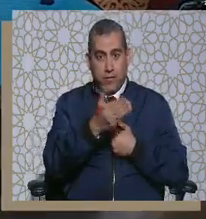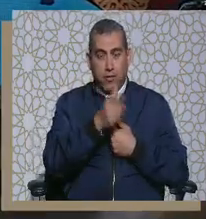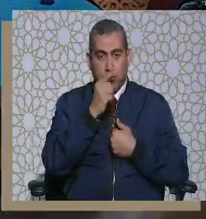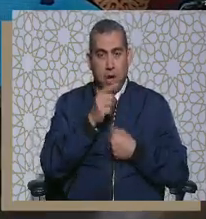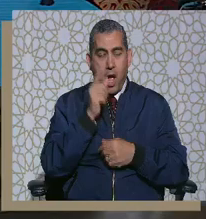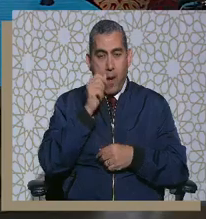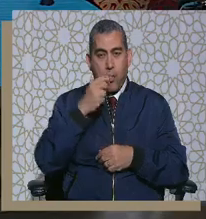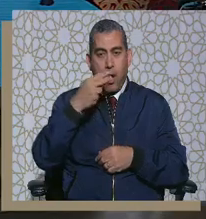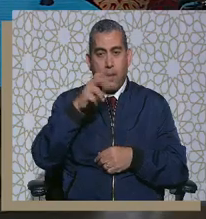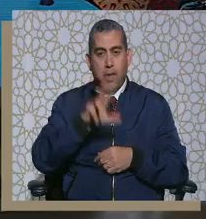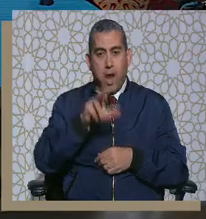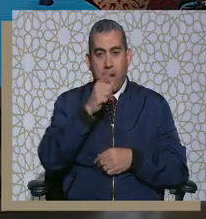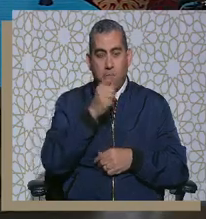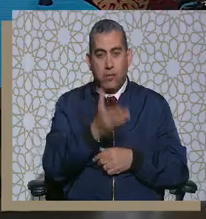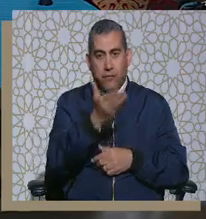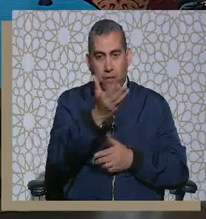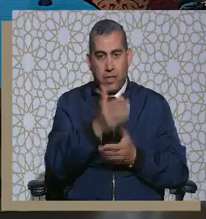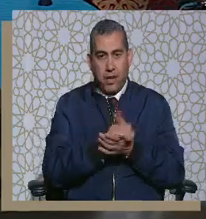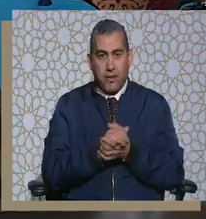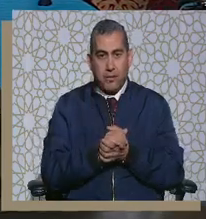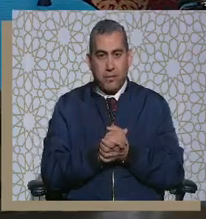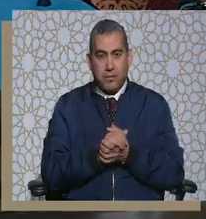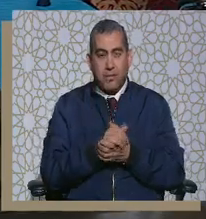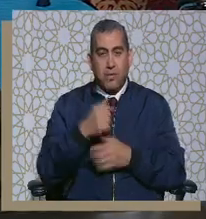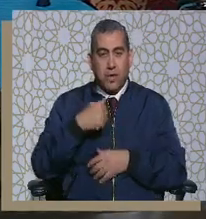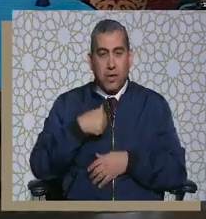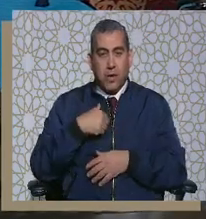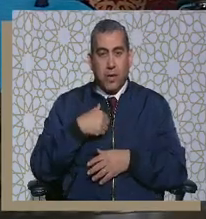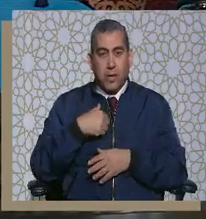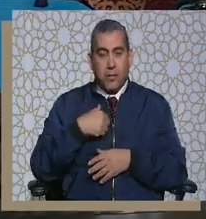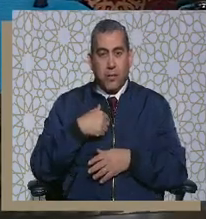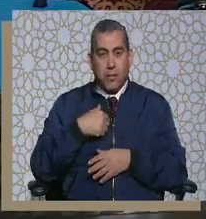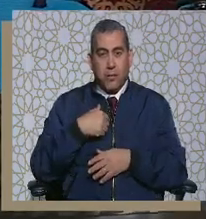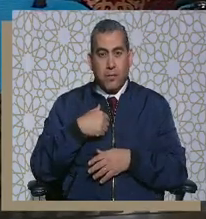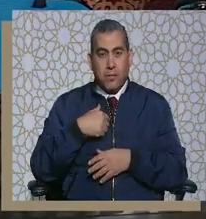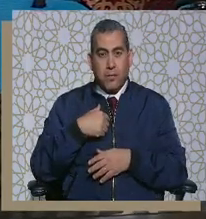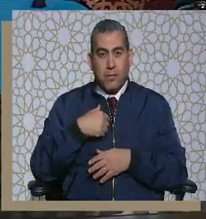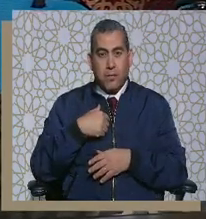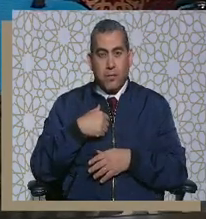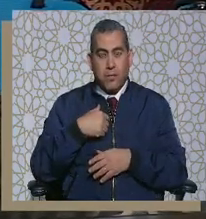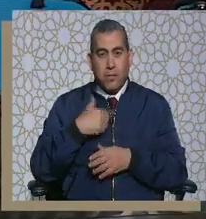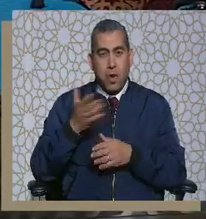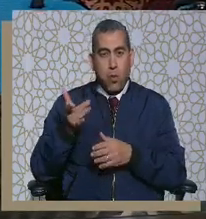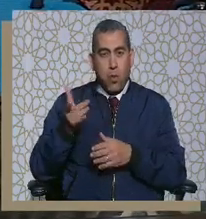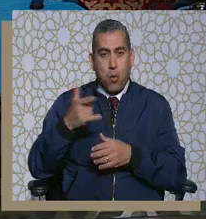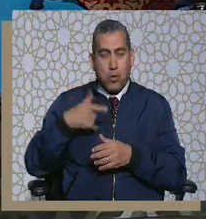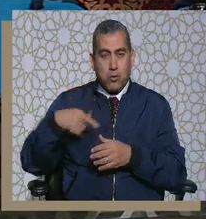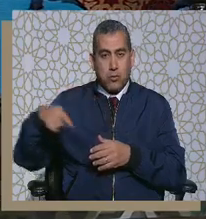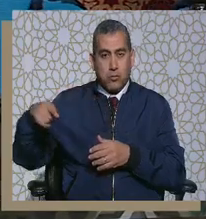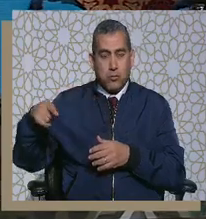الله، معاك سامعك كويس. معايا انا مقاطع معايا اخوات مقاطعهم.